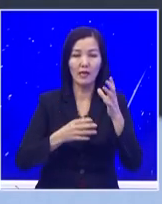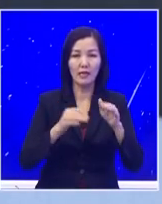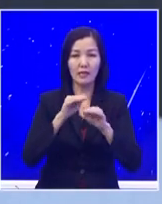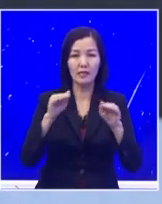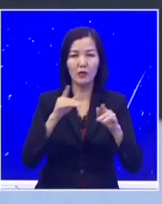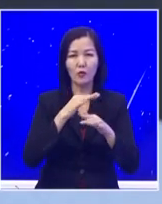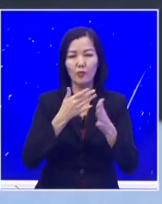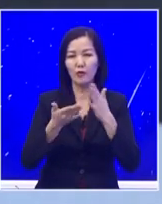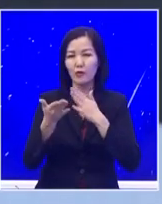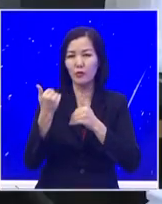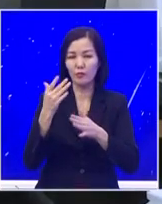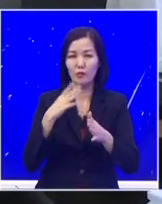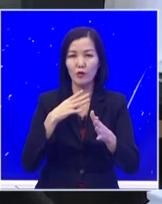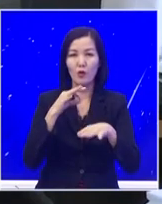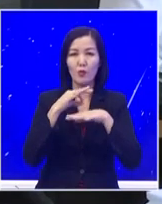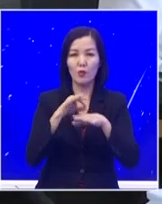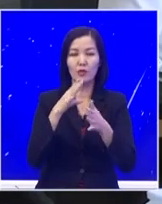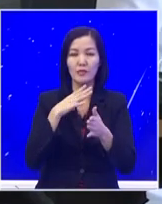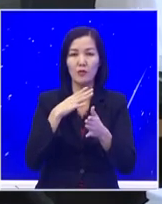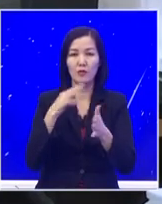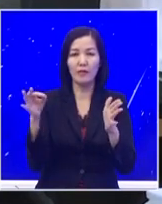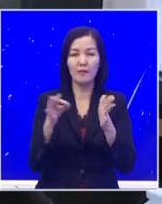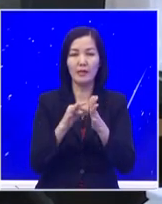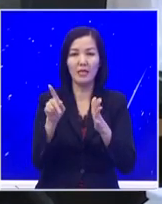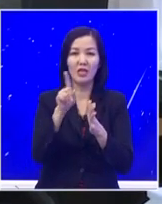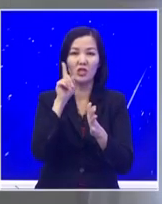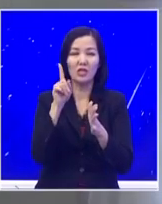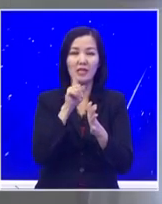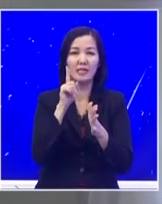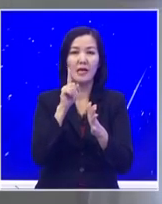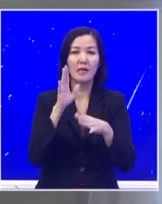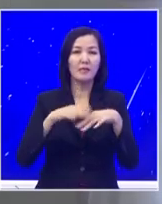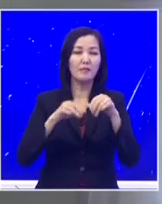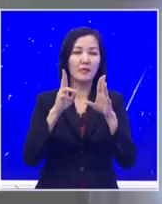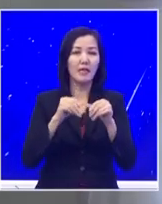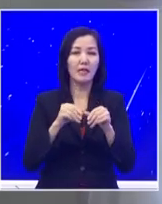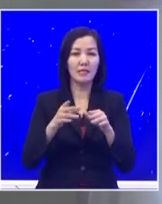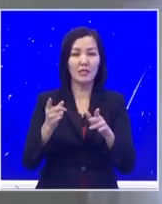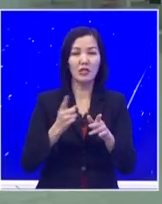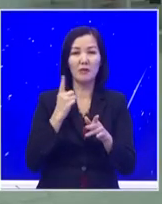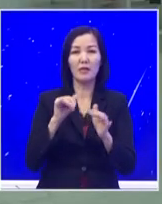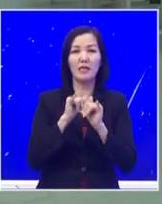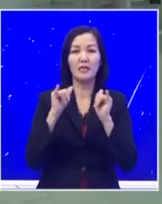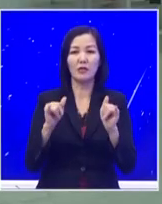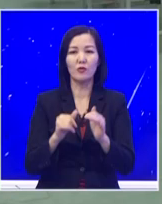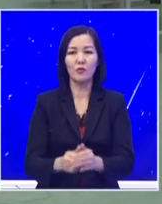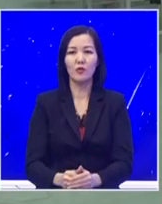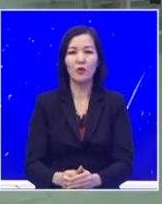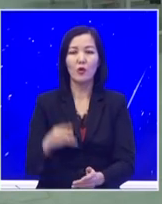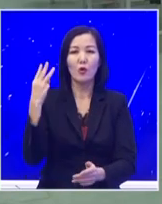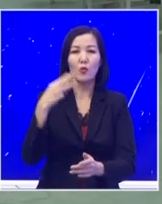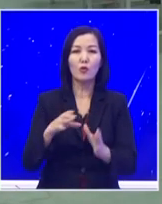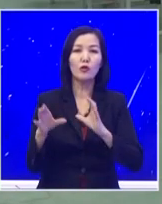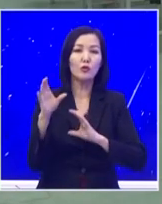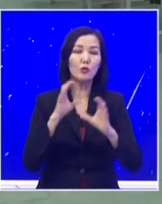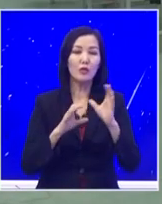талай жылдан бері елімізде өткізілуде. Мақсаты жас мамандардың шеберлігін, біліктілігін арттыру. Ол 30 студент,